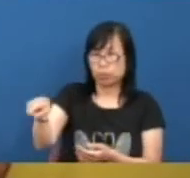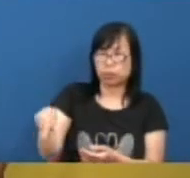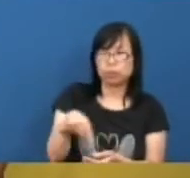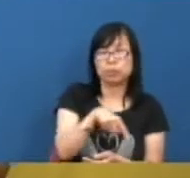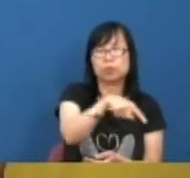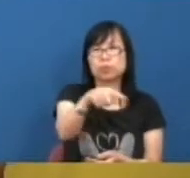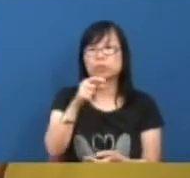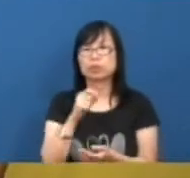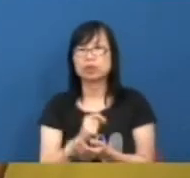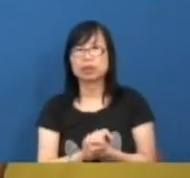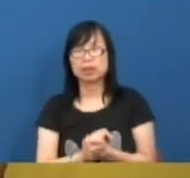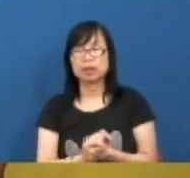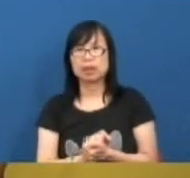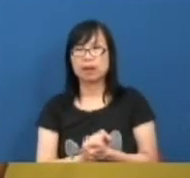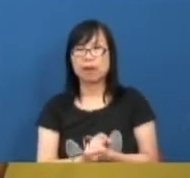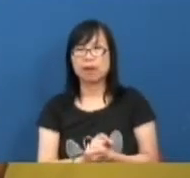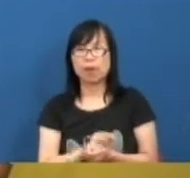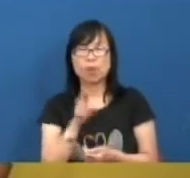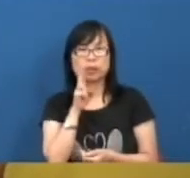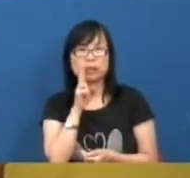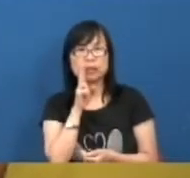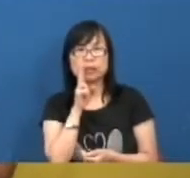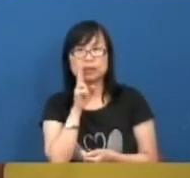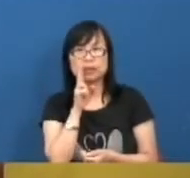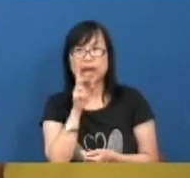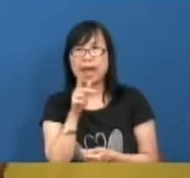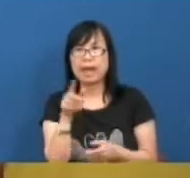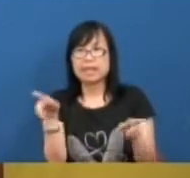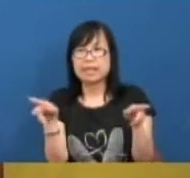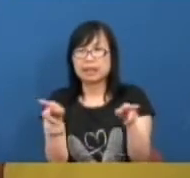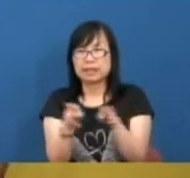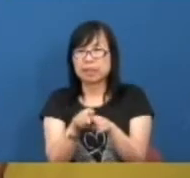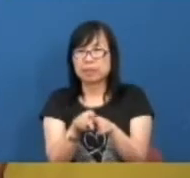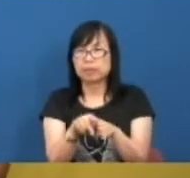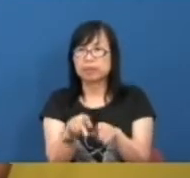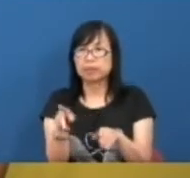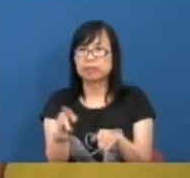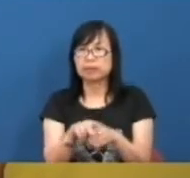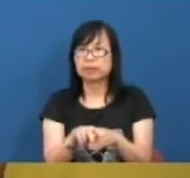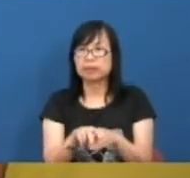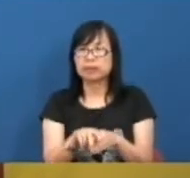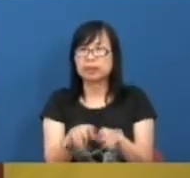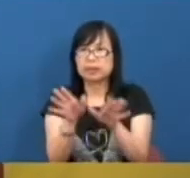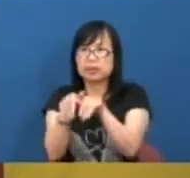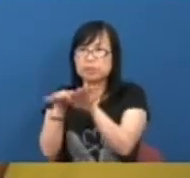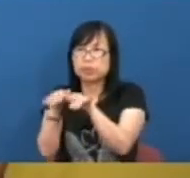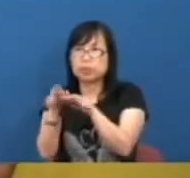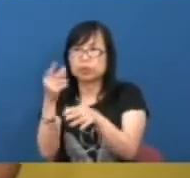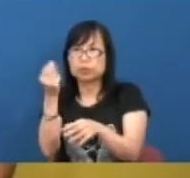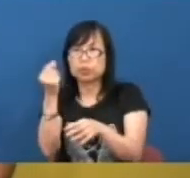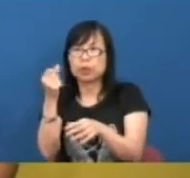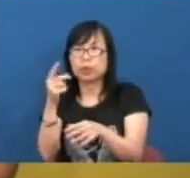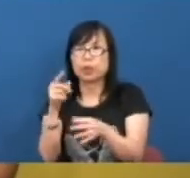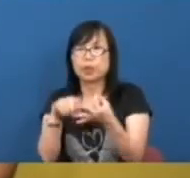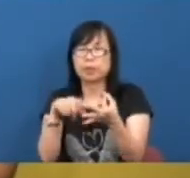喎，即係譬如好似有一個叫夾心階層嘅房屋啦，就叫做蝶翠軒，就喺寶林地鐵站側邊嘅